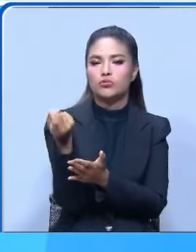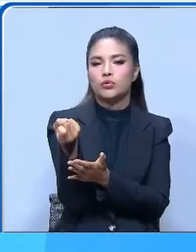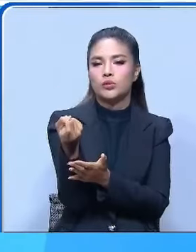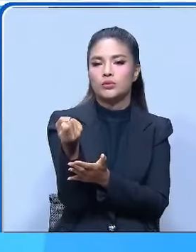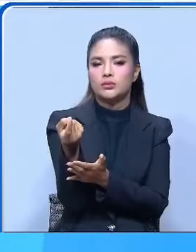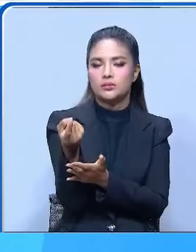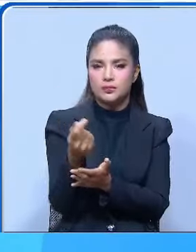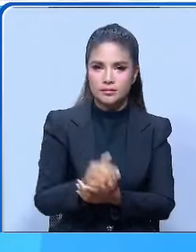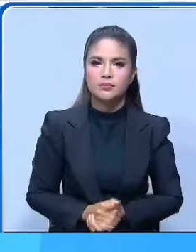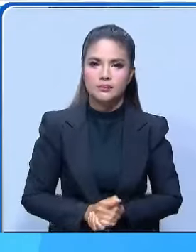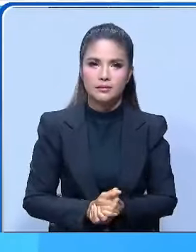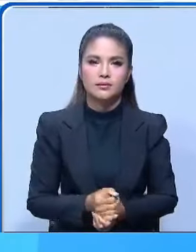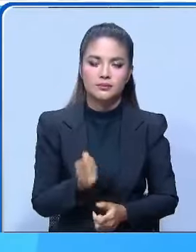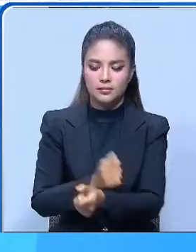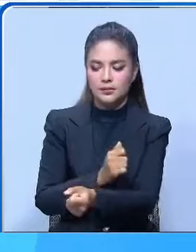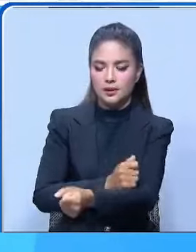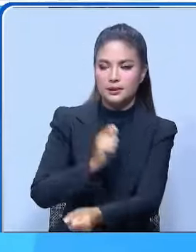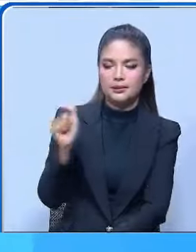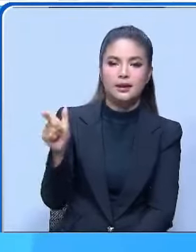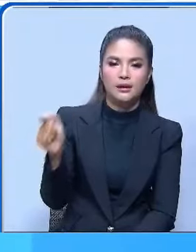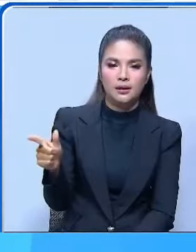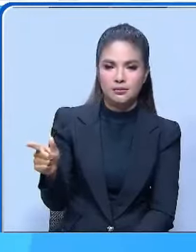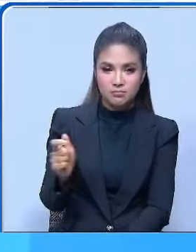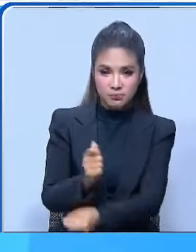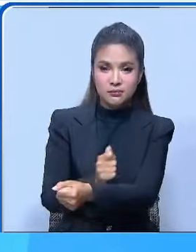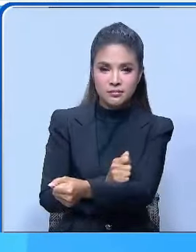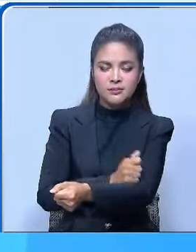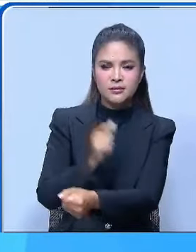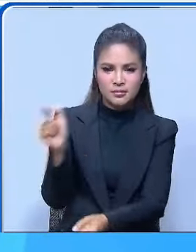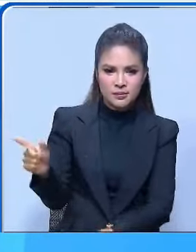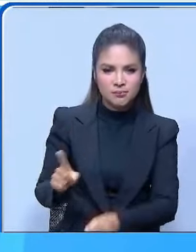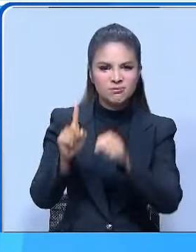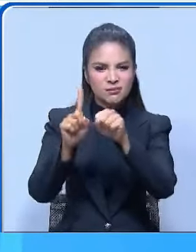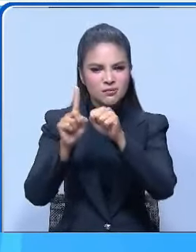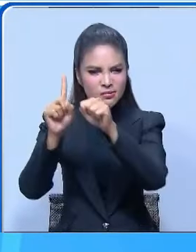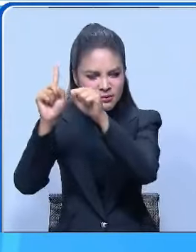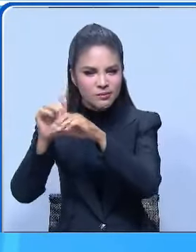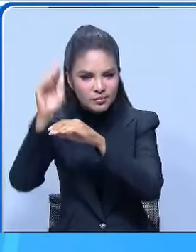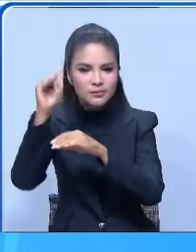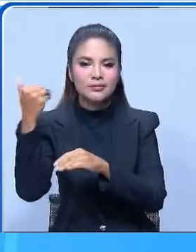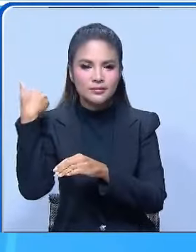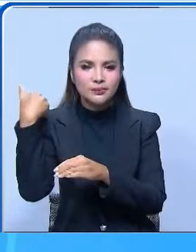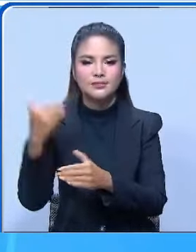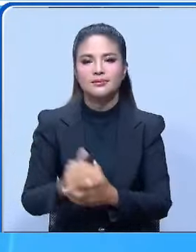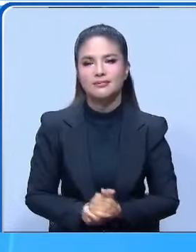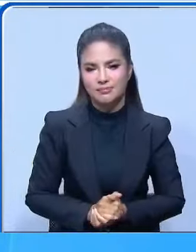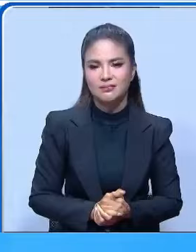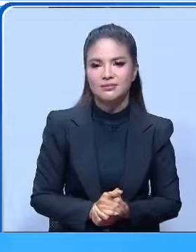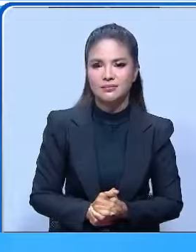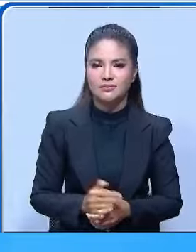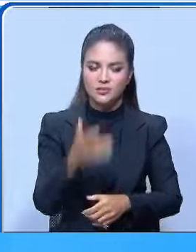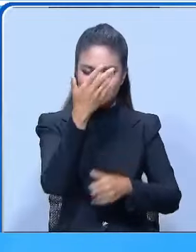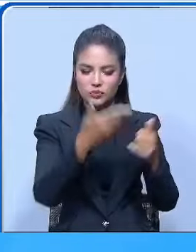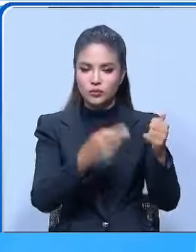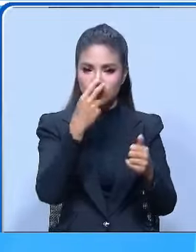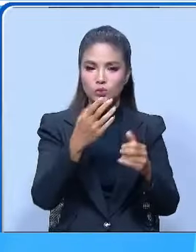วลาจ้างเงินทีเนี่ยโหค่าตัวในการไลฟ์แต่ละครั้งเนี่ยหลักแสนเลยนะคะ ถูกต้องแล้วก็คือภาพลักษณ์ของแม่ตั๊กเนี่ยเขาก็ดูร่ำดูรว